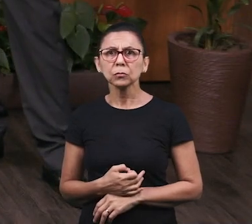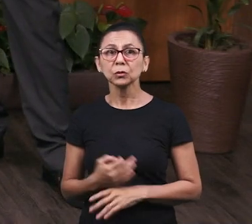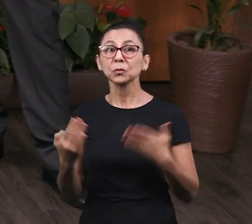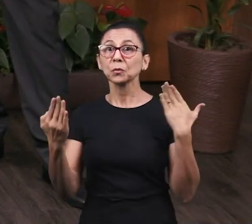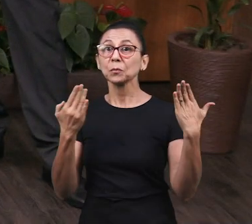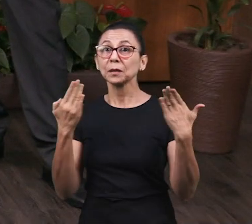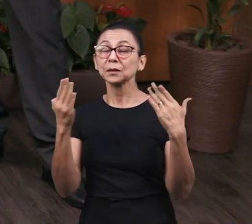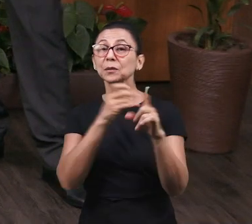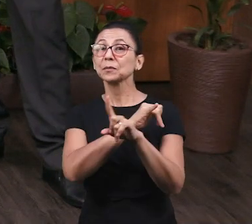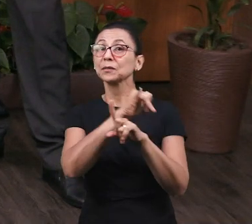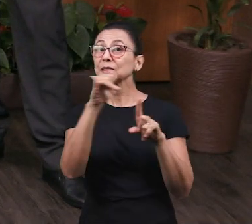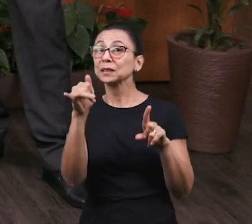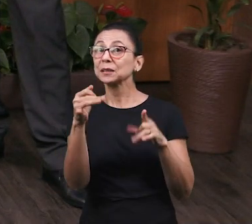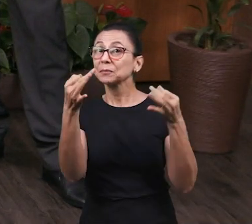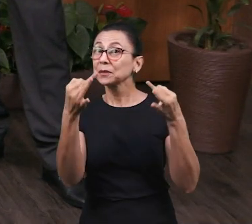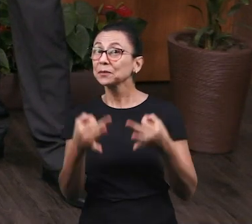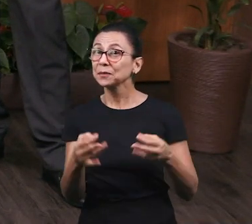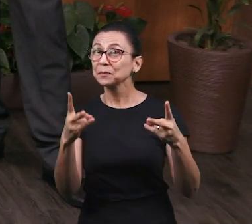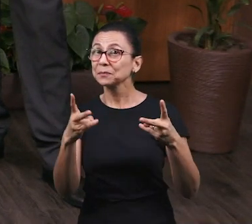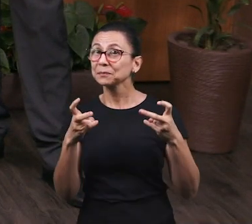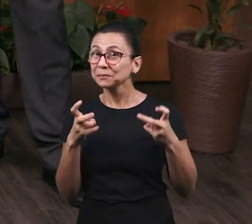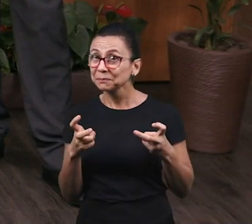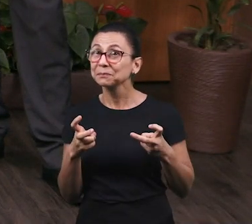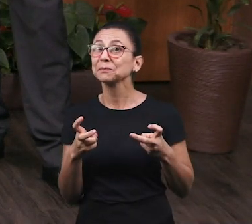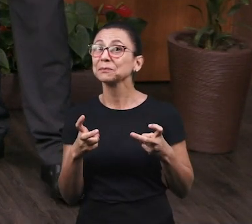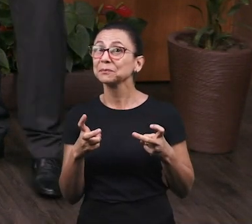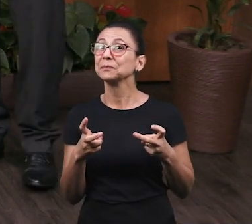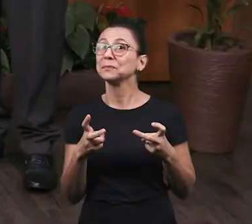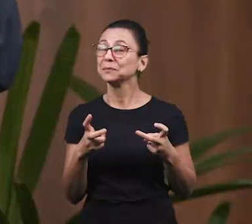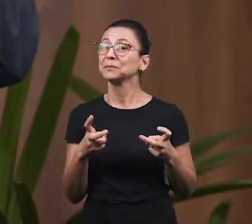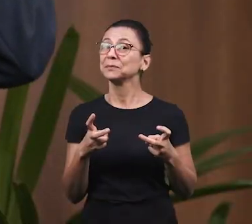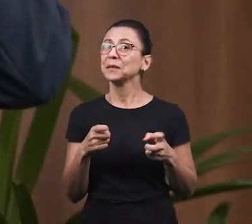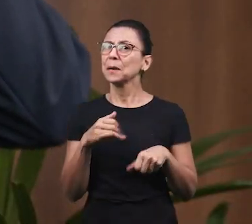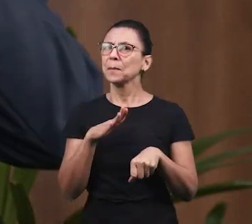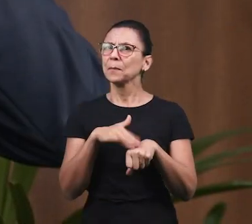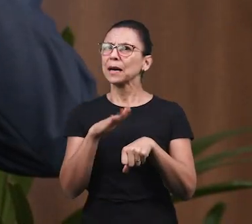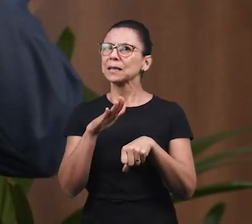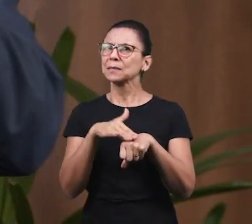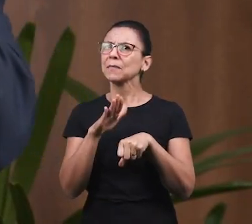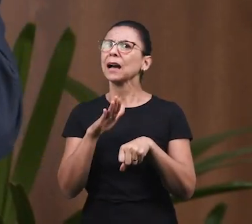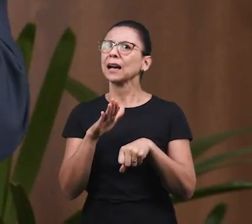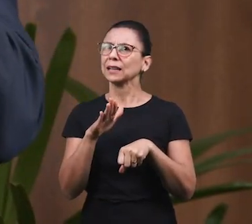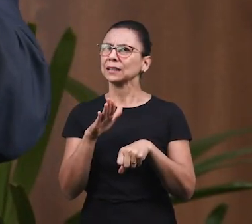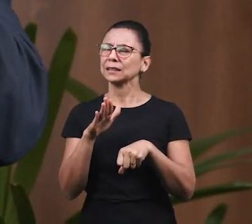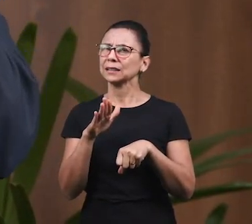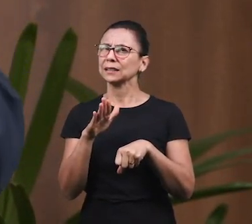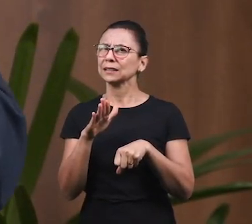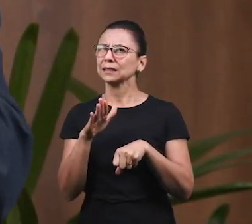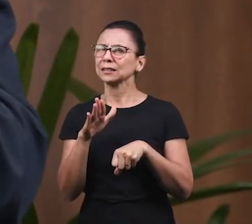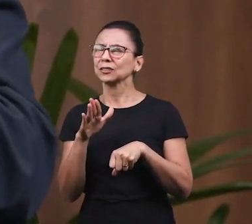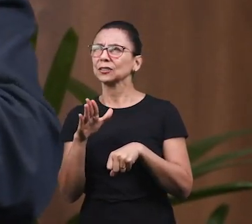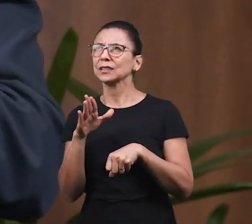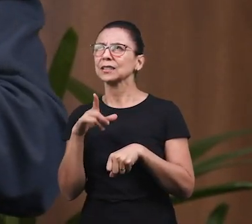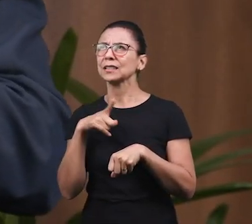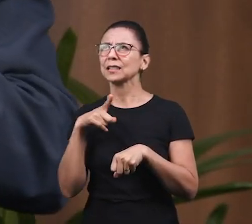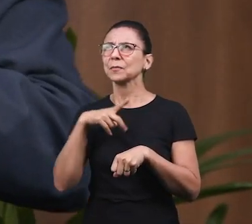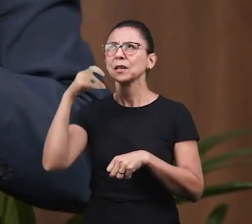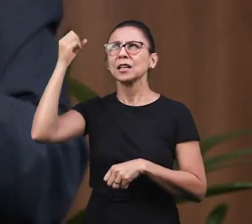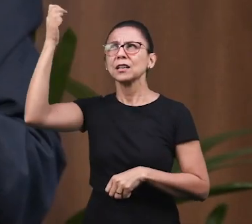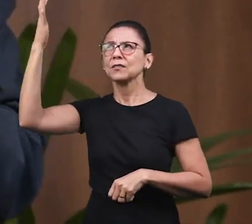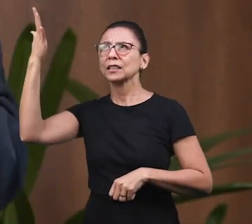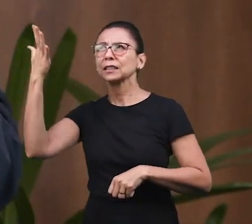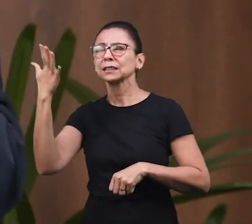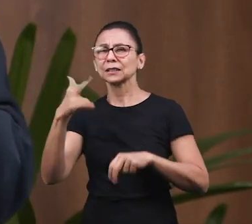un aspect prophétique notable. Regardez bien, plus on entre dans la